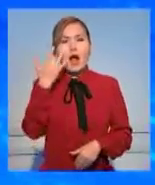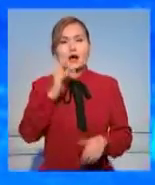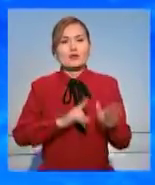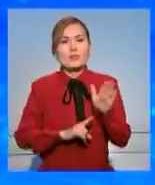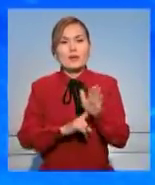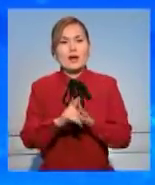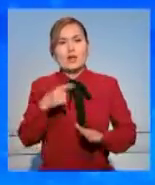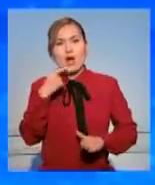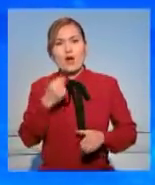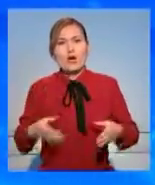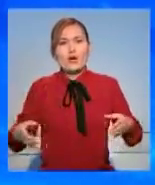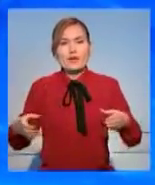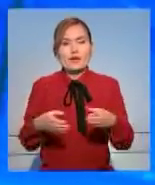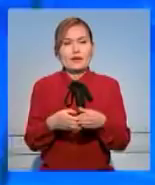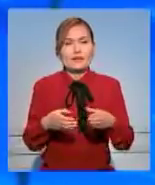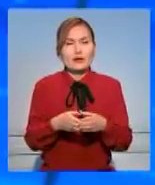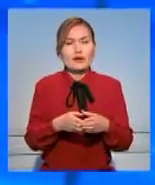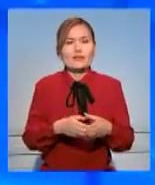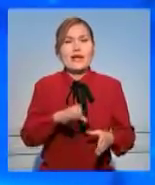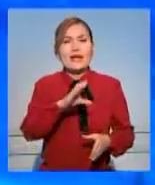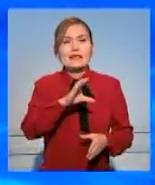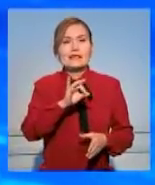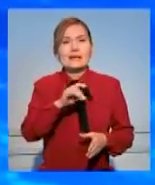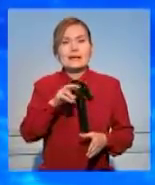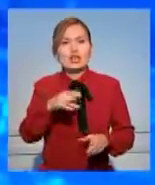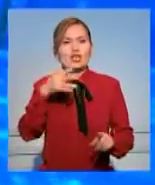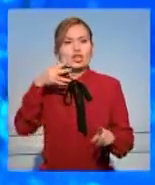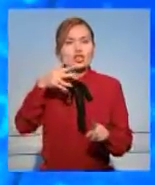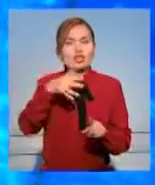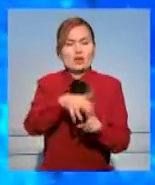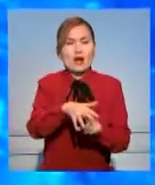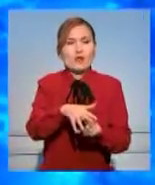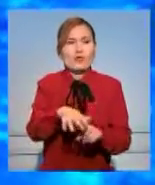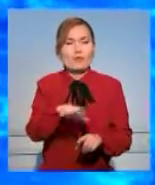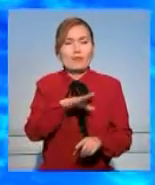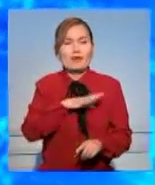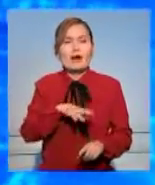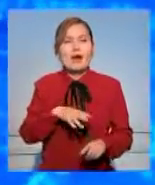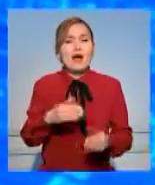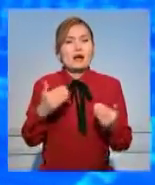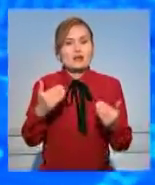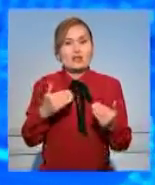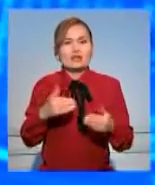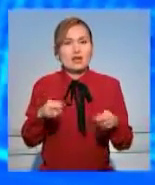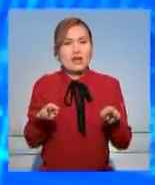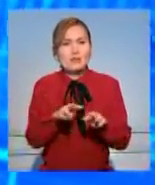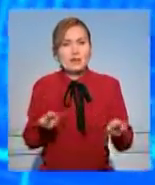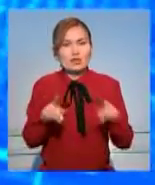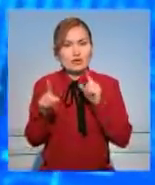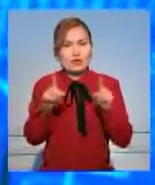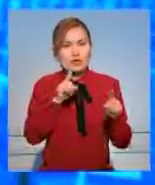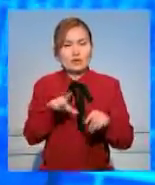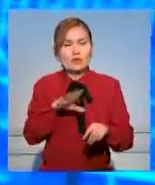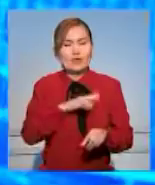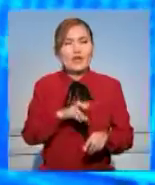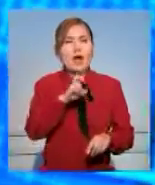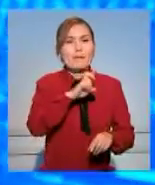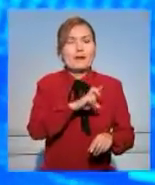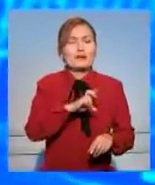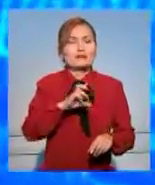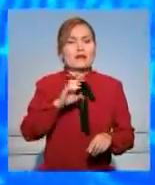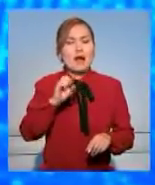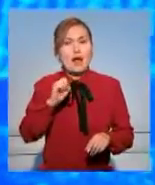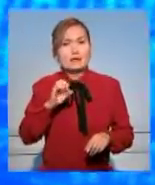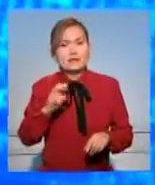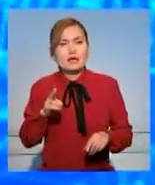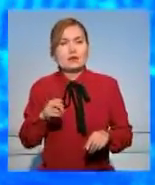Ақш бастаған коалициялық күштердің Сирияға жасаған шабуылына қатысты ресми Дамаск алғашқы мәлімдемесін жасады. Башар Асад үкіметі бұл